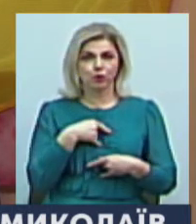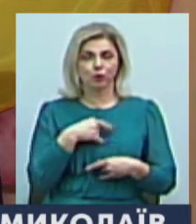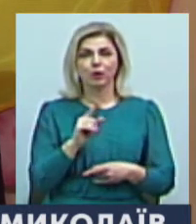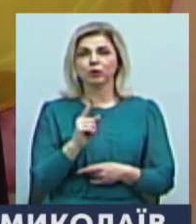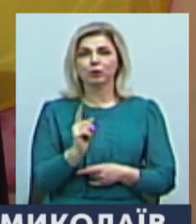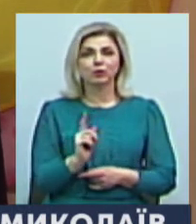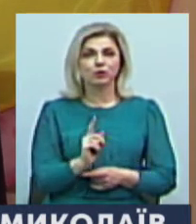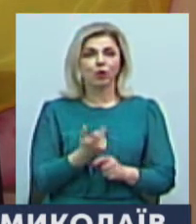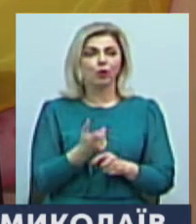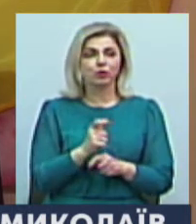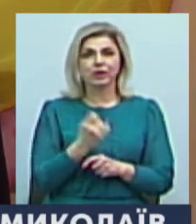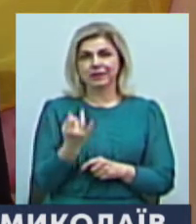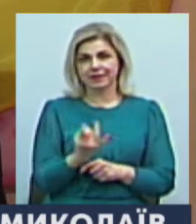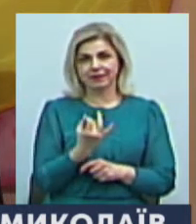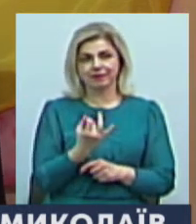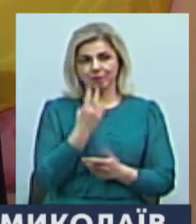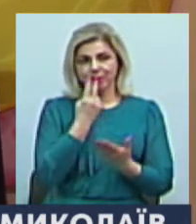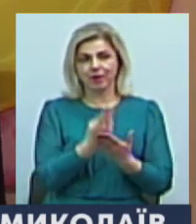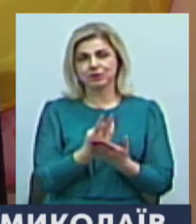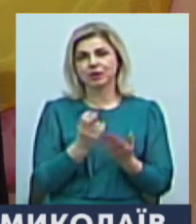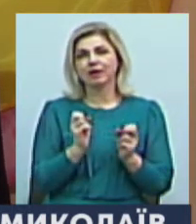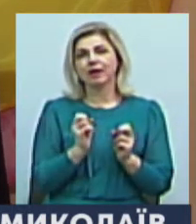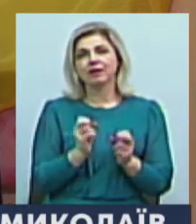що дуже інтересно побачити, як